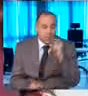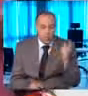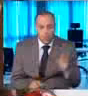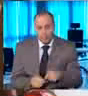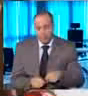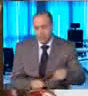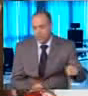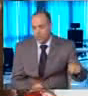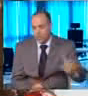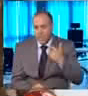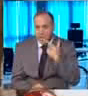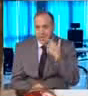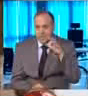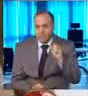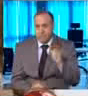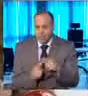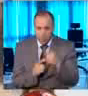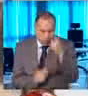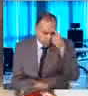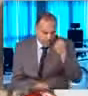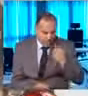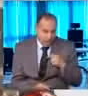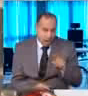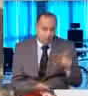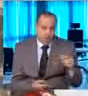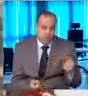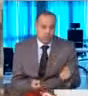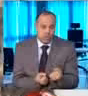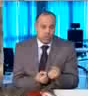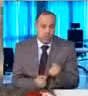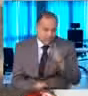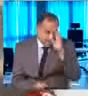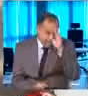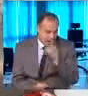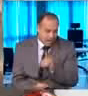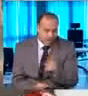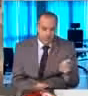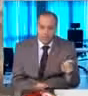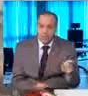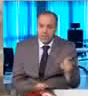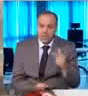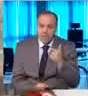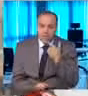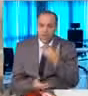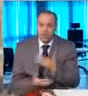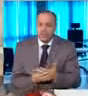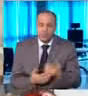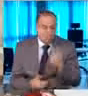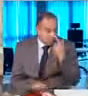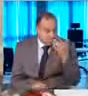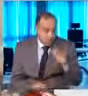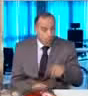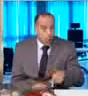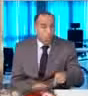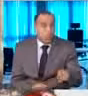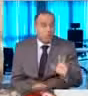قريباً في ظل تمسك التنظيمات الإرهابية الناشطة في بلاد الرافدين على بسط شبح الموت في بلاد